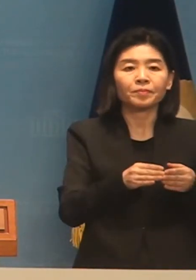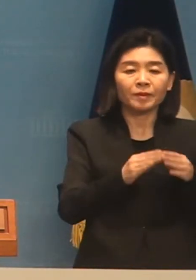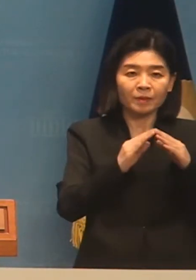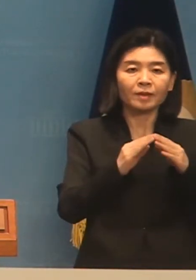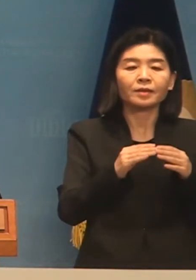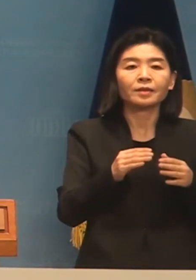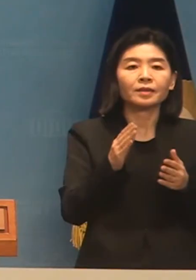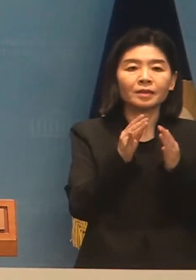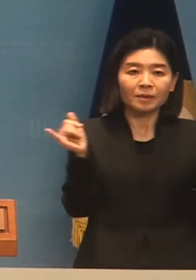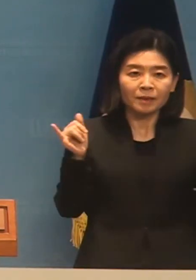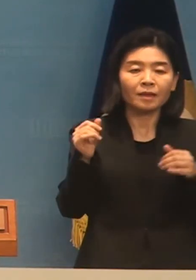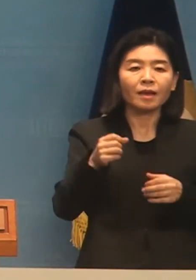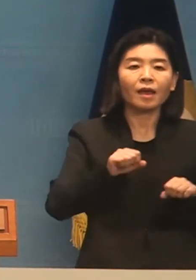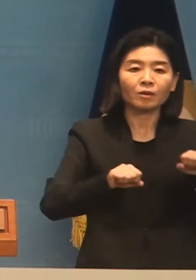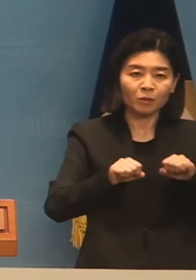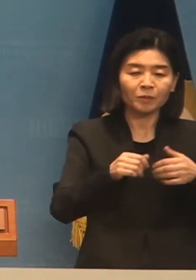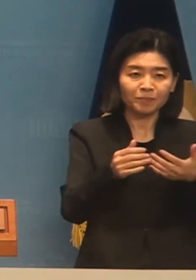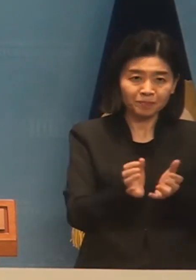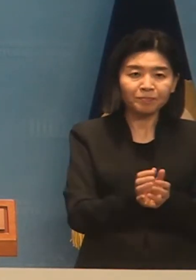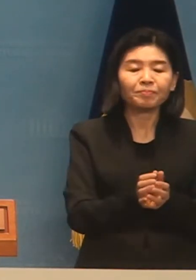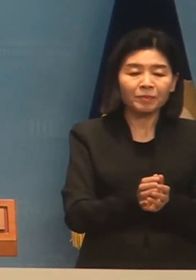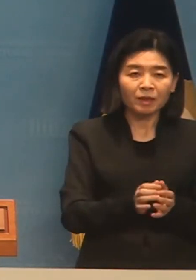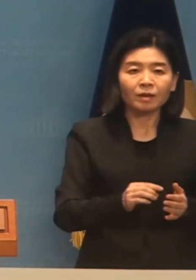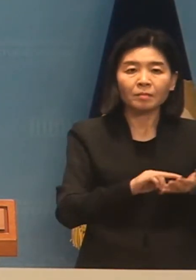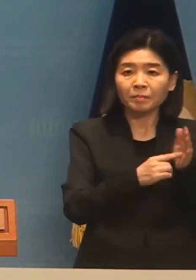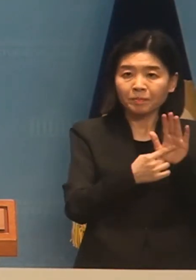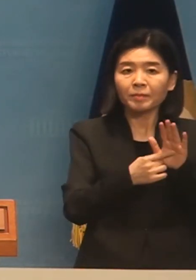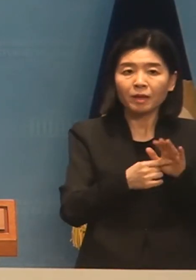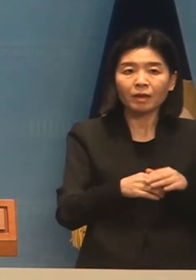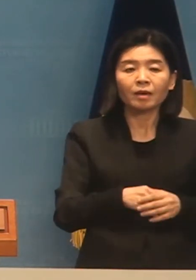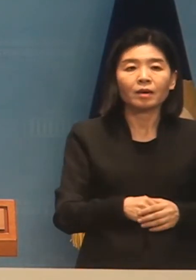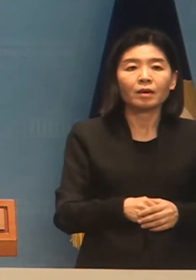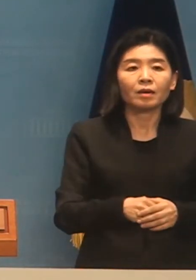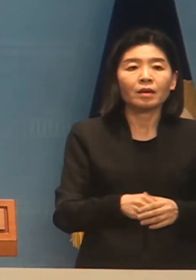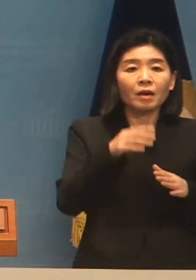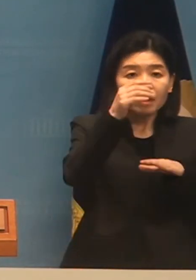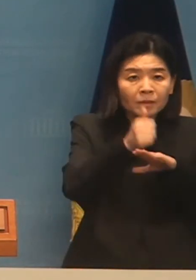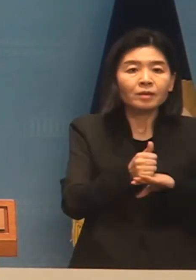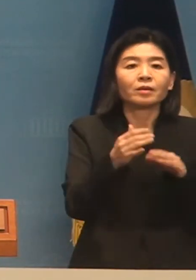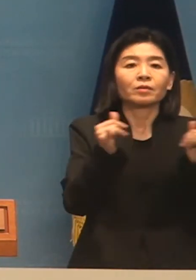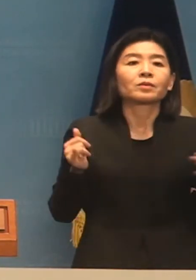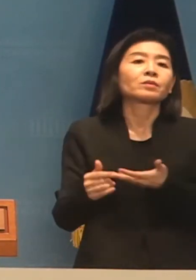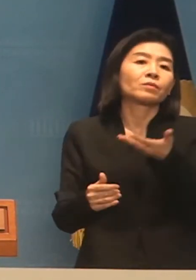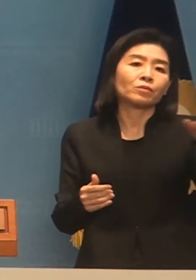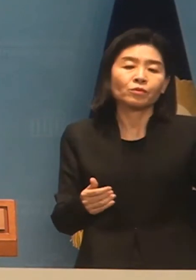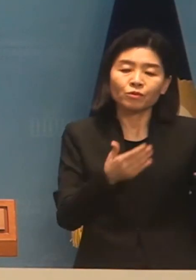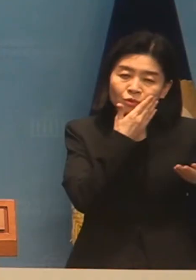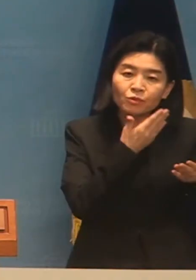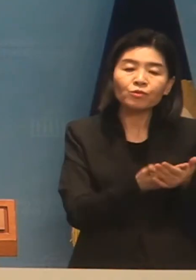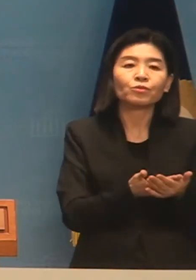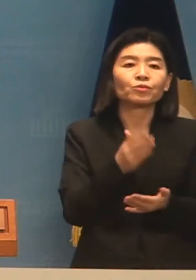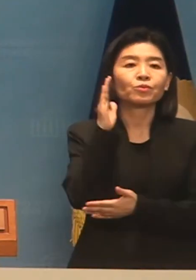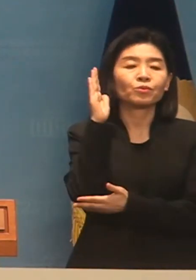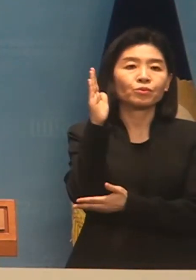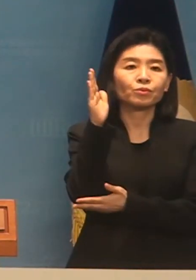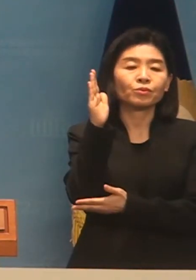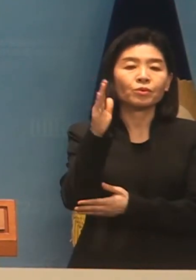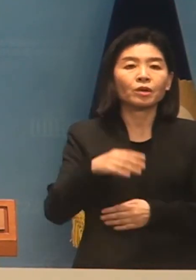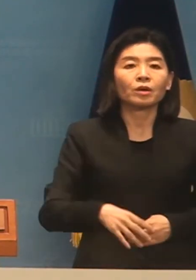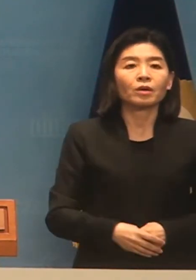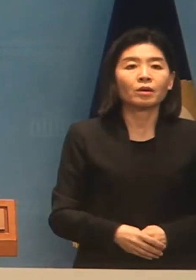이상으로 기자회견 남도를 마치고 마지막으로 언론과 국민에게 한 가지 중요한 말씀을 드리고